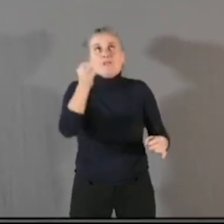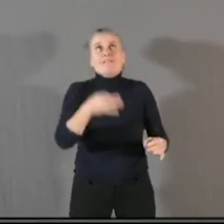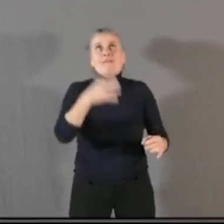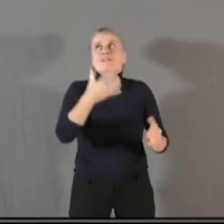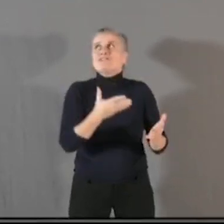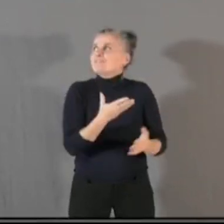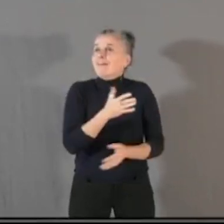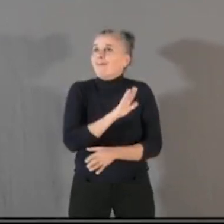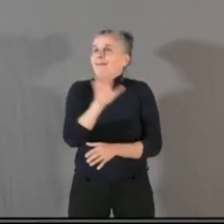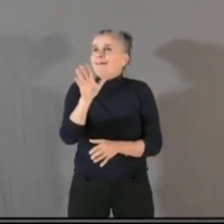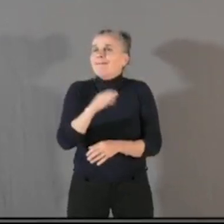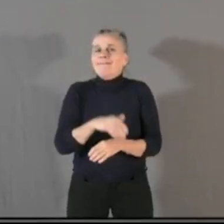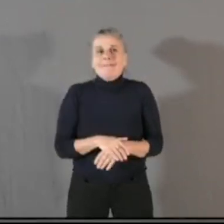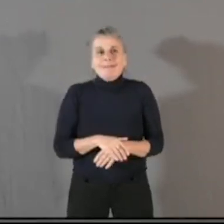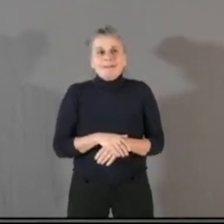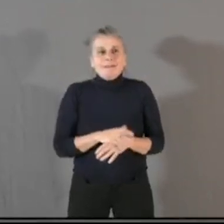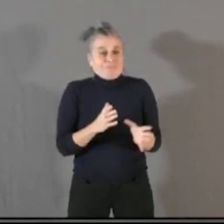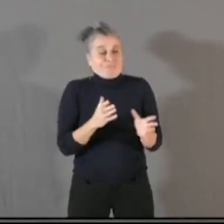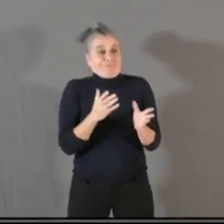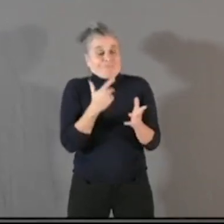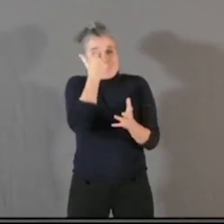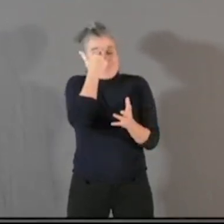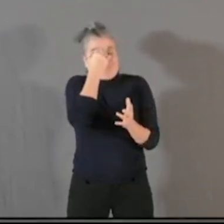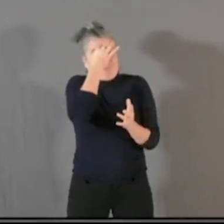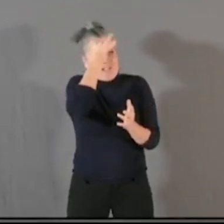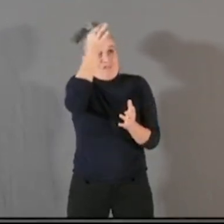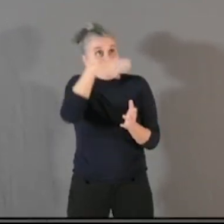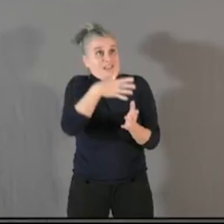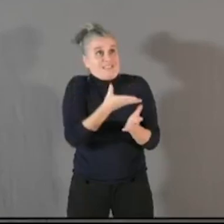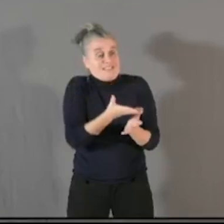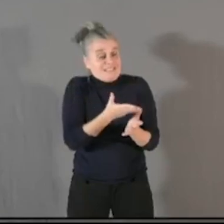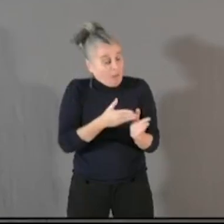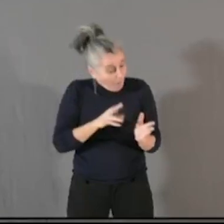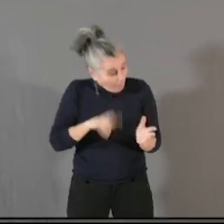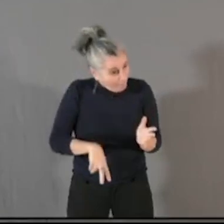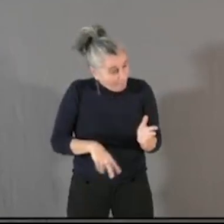cela relève quasiment du génie. Il fallait oser et la gauche le fait.